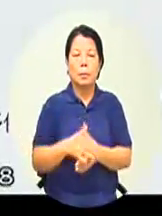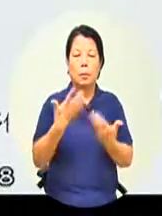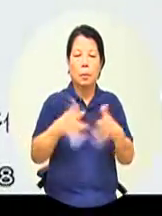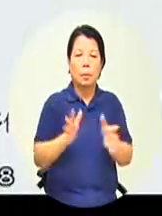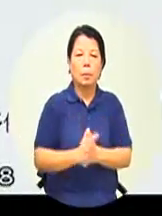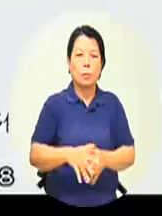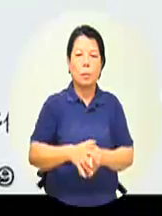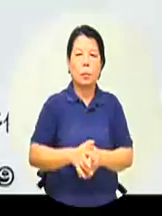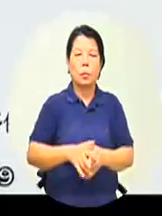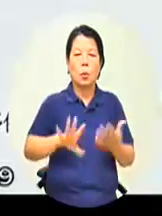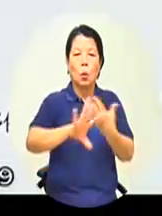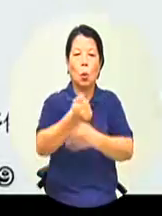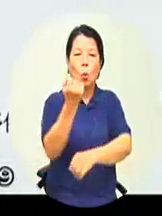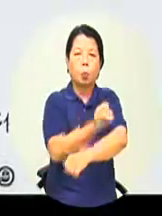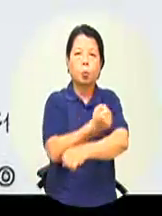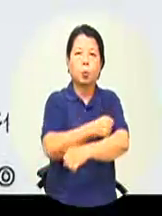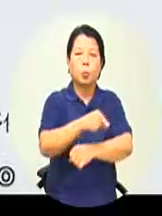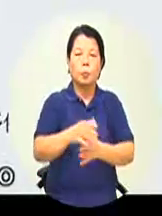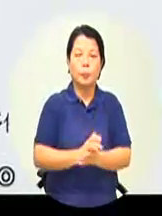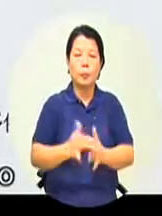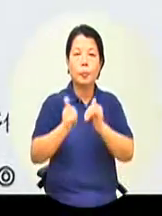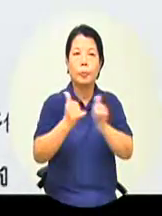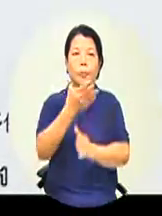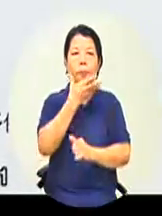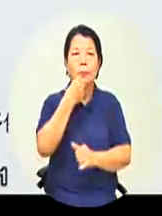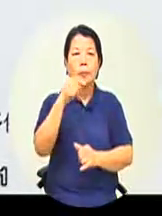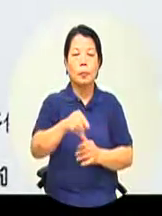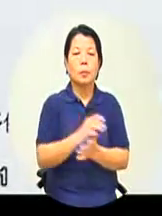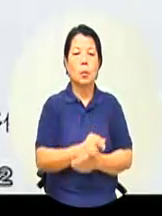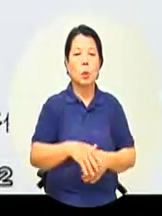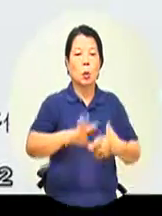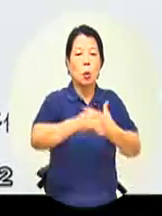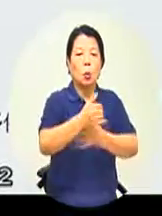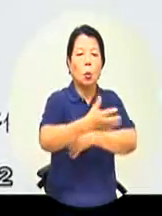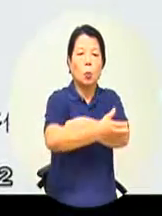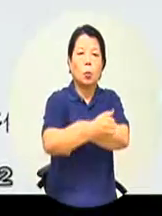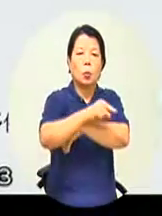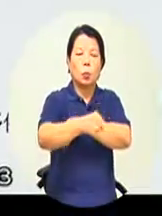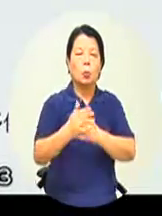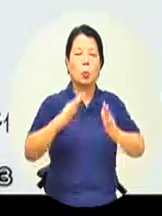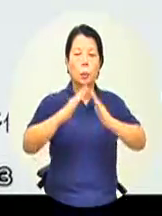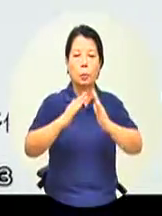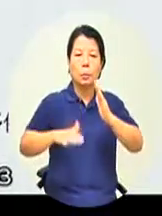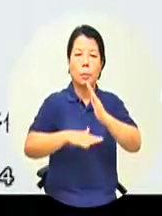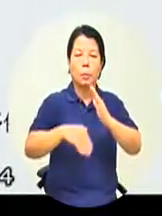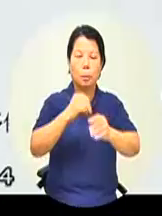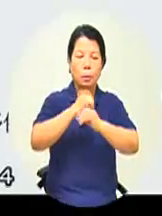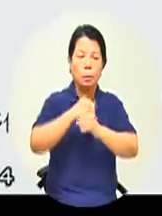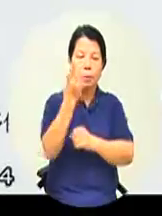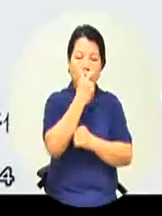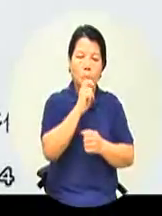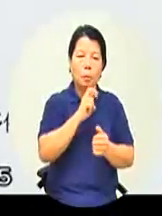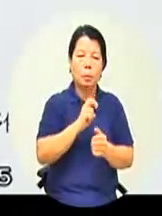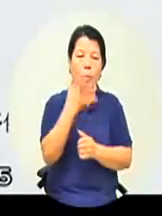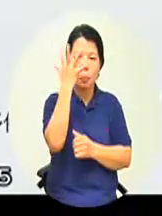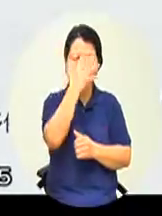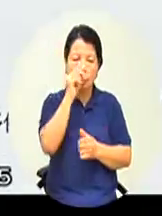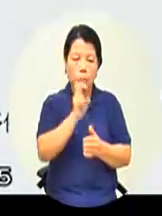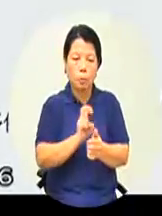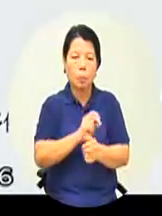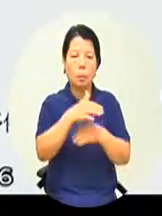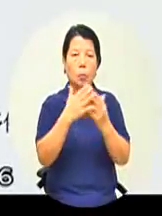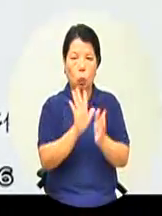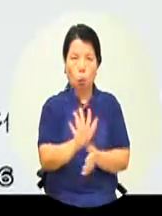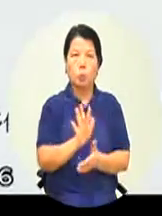劳。那在社福方面，就是说外佣的部分、家庭照顾老人的部分，你都会看到外